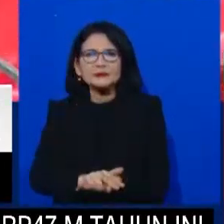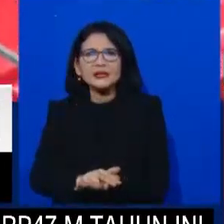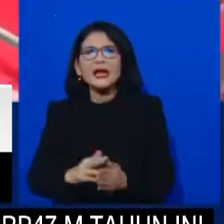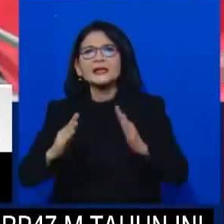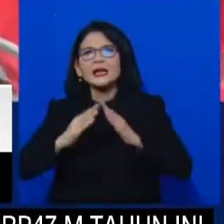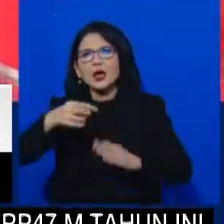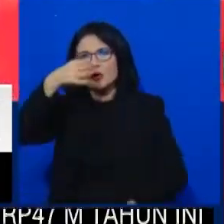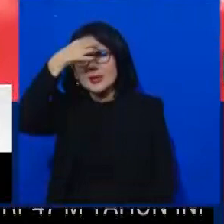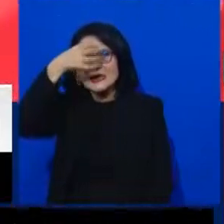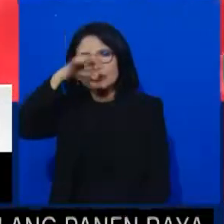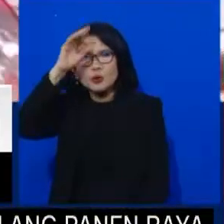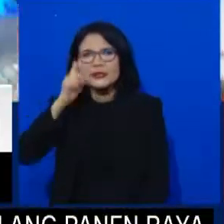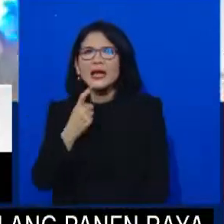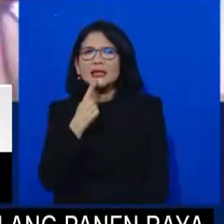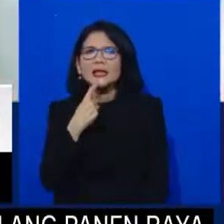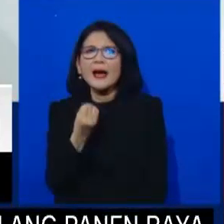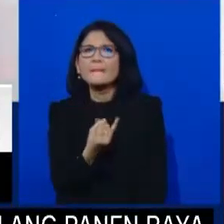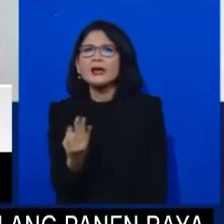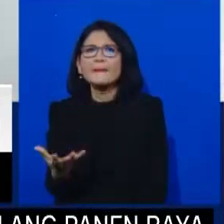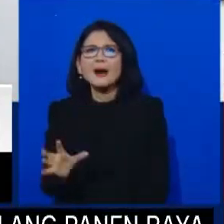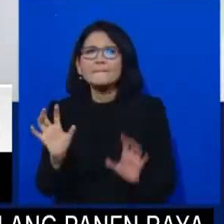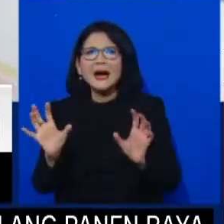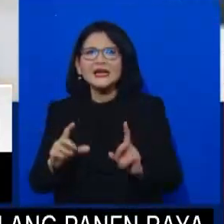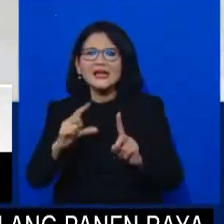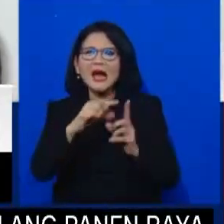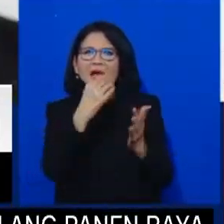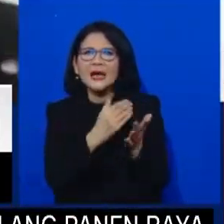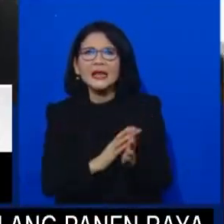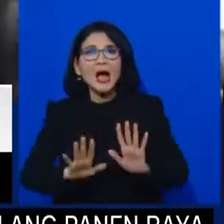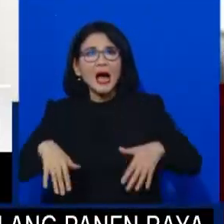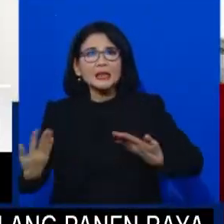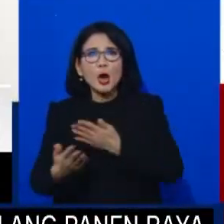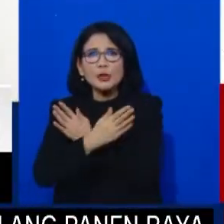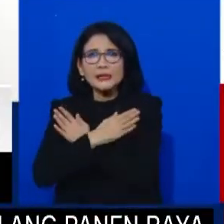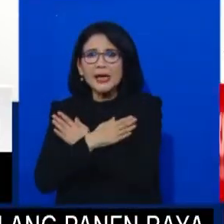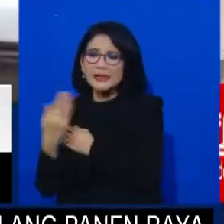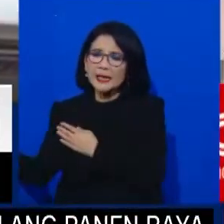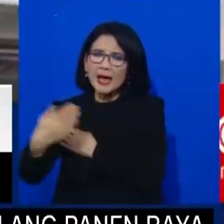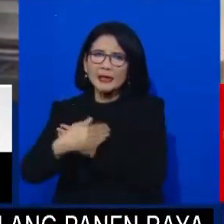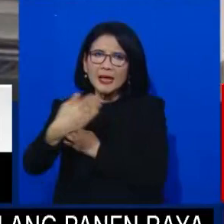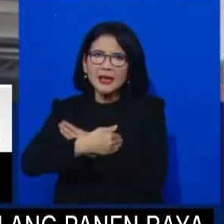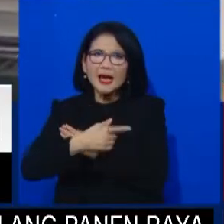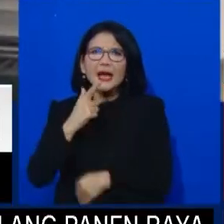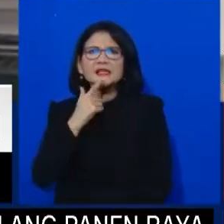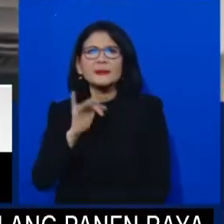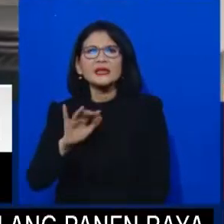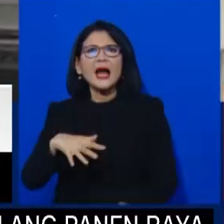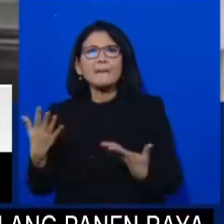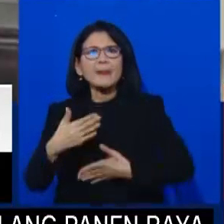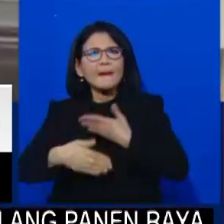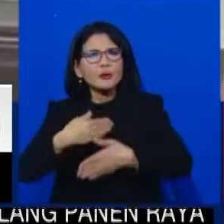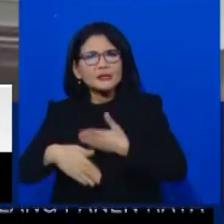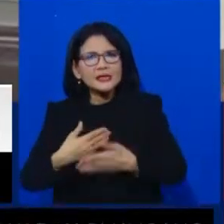Sakit Polri terkait berapa banyak data atau jenazah yang datang dan nanti seperti apa prosedurnya